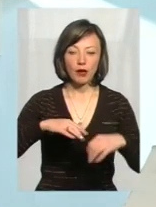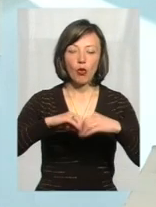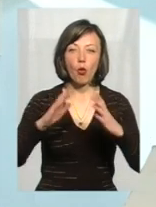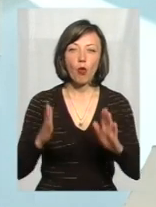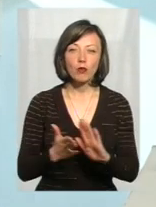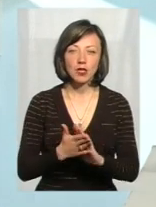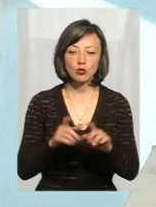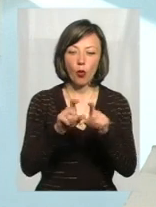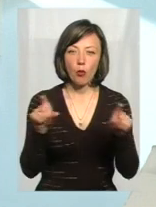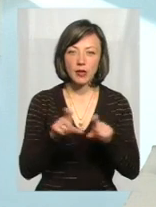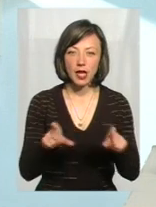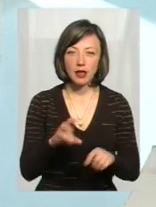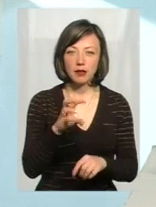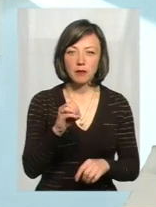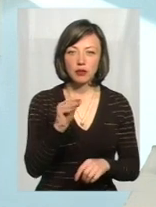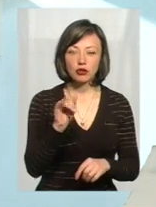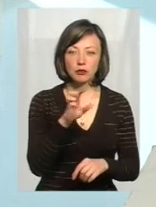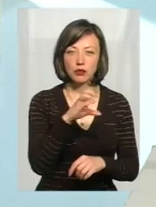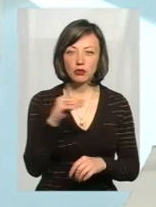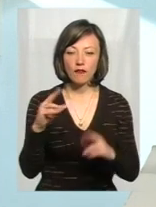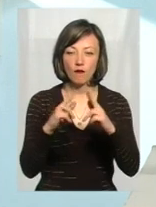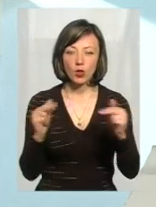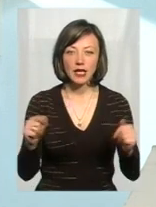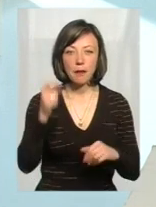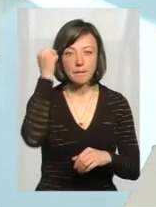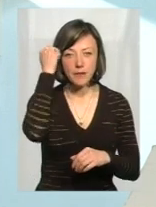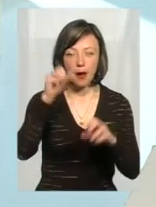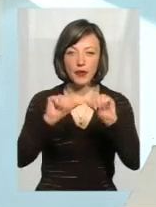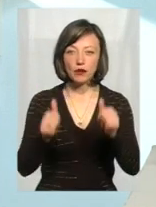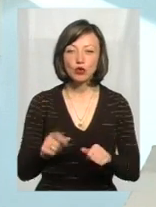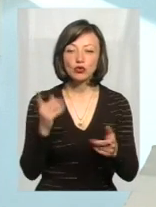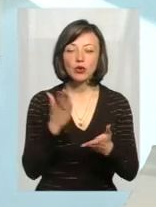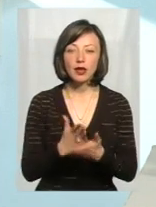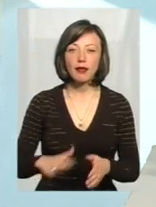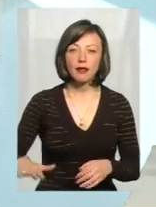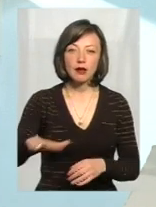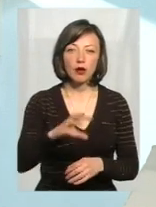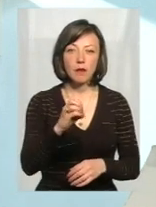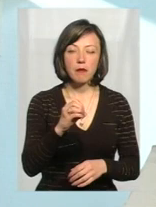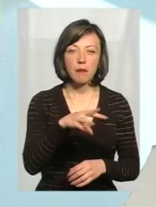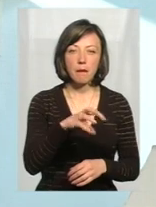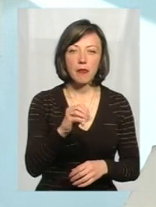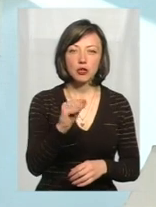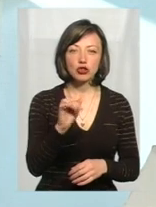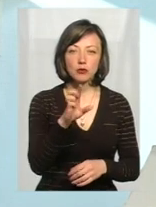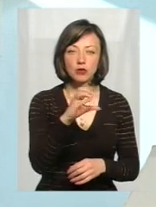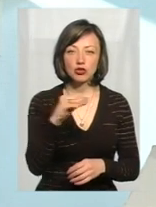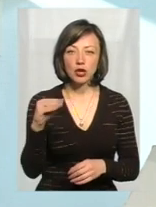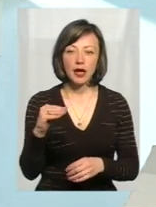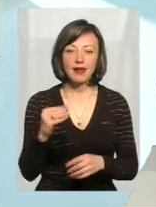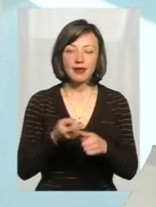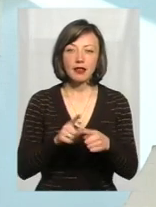комплексу об'єктів Меджибіжської фортеці, тих пам'яток, що є на території Меджибожа, самого Меджибожа